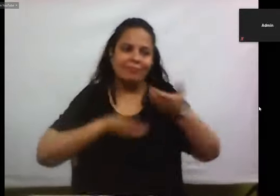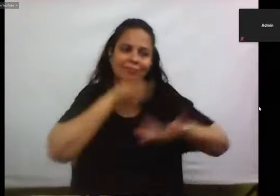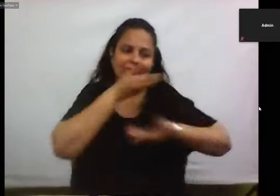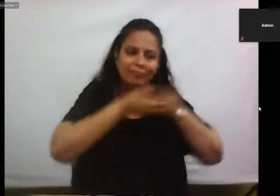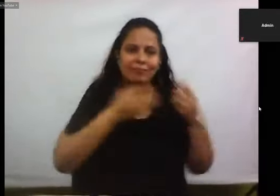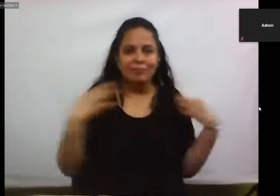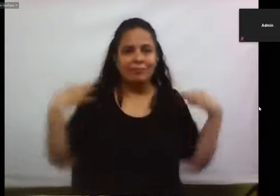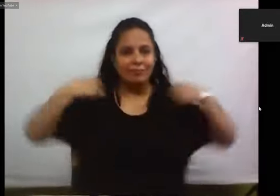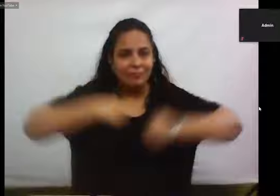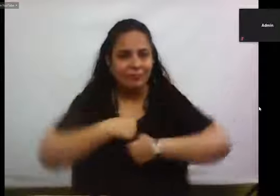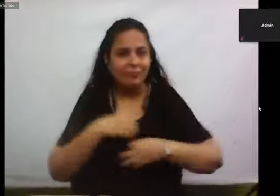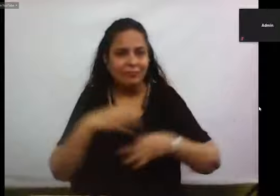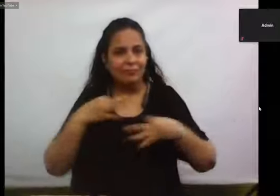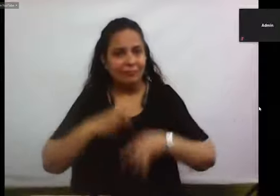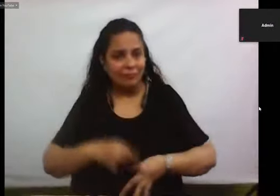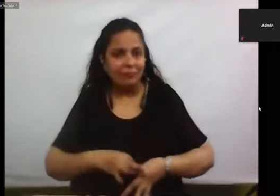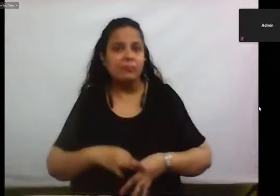works.